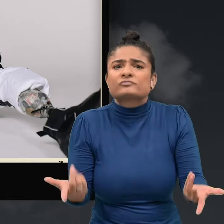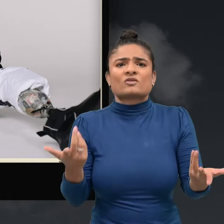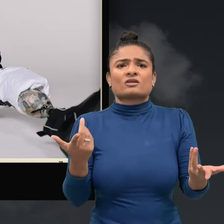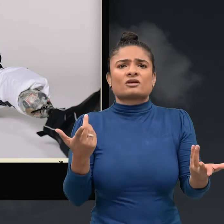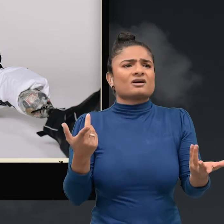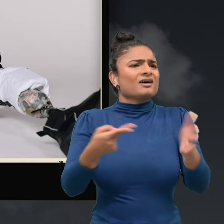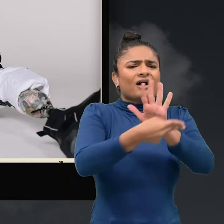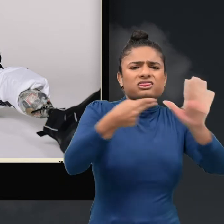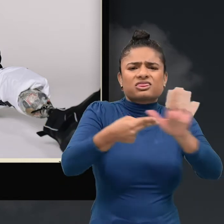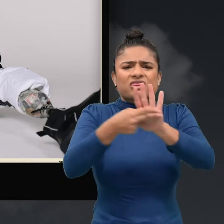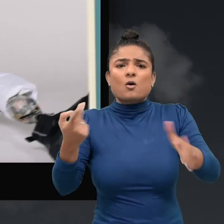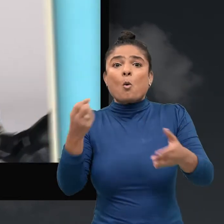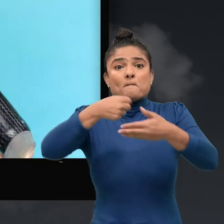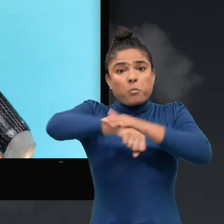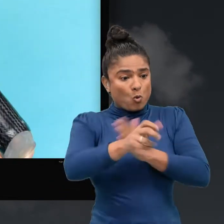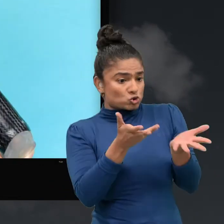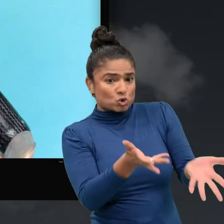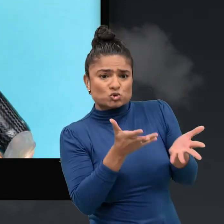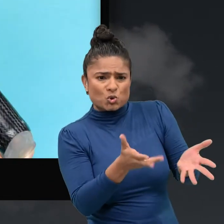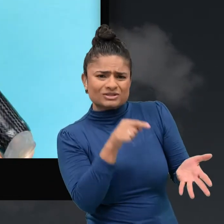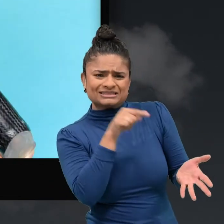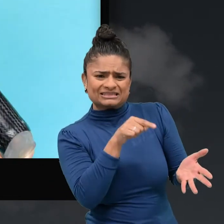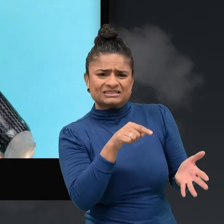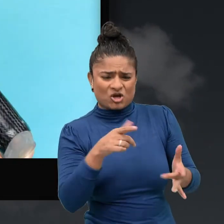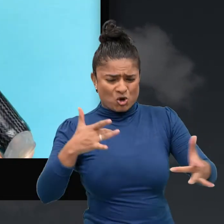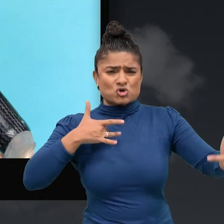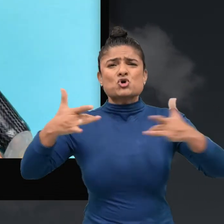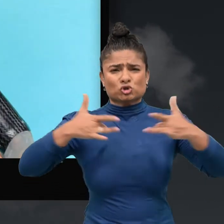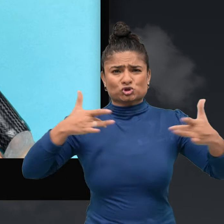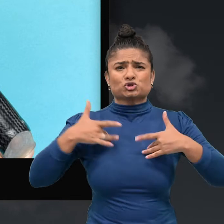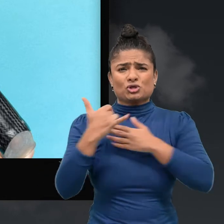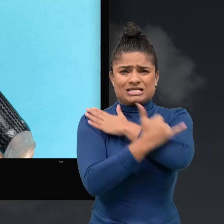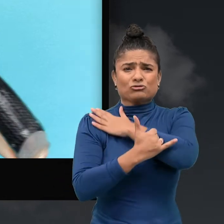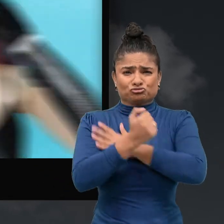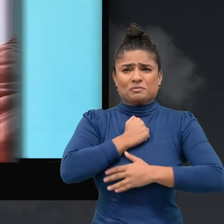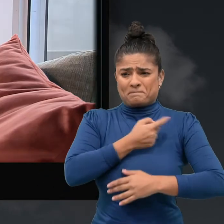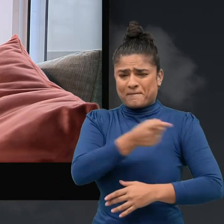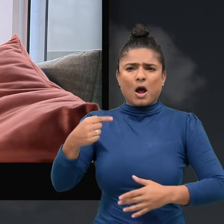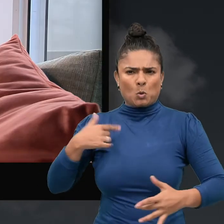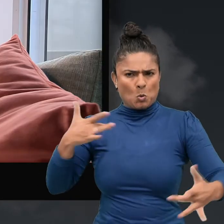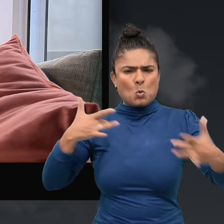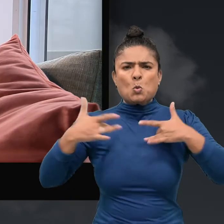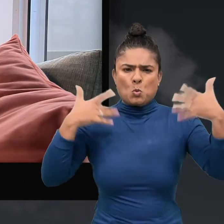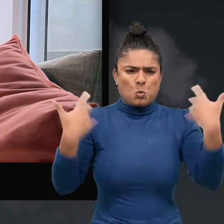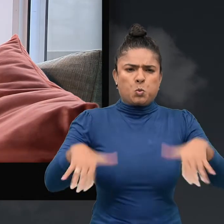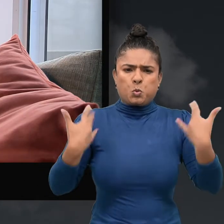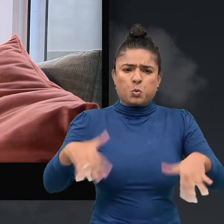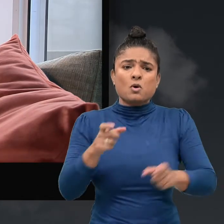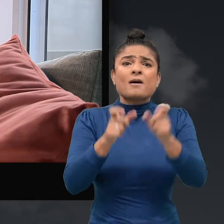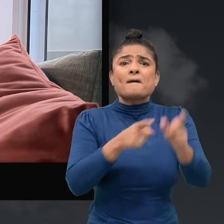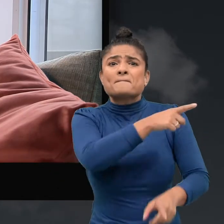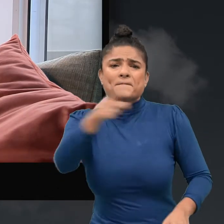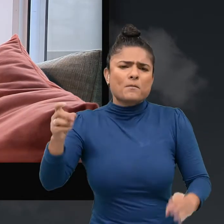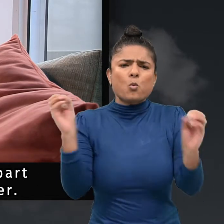weg het of nie daar het nie, of so gebore is of verloor het. Ek dink dis 'n baie groot teenstand in ons land, want daar's soveel mense